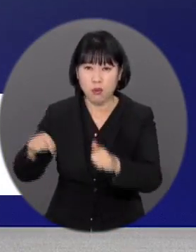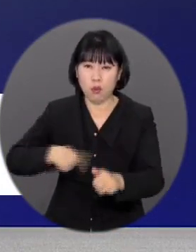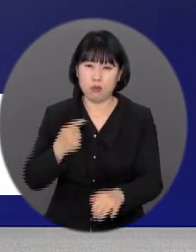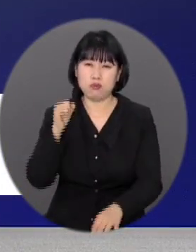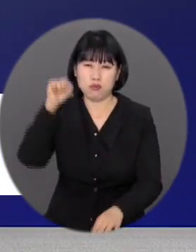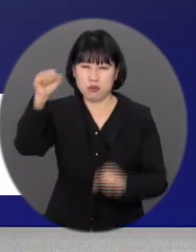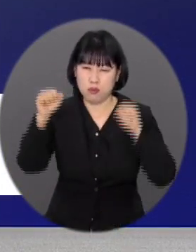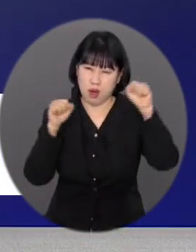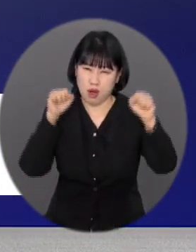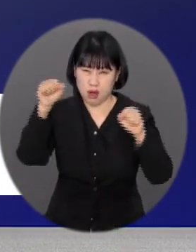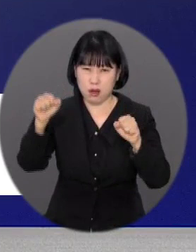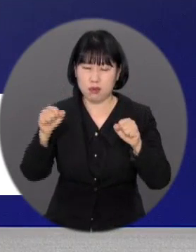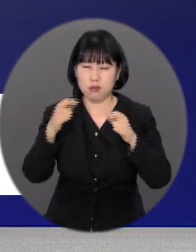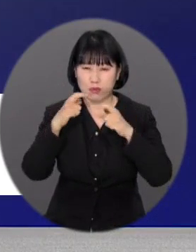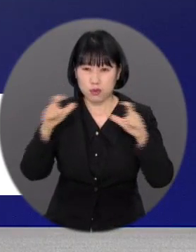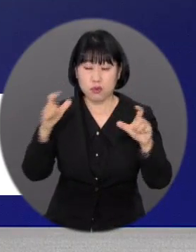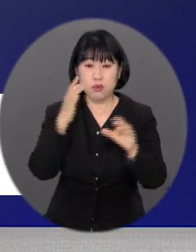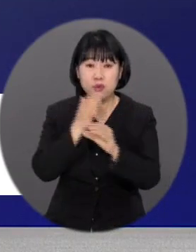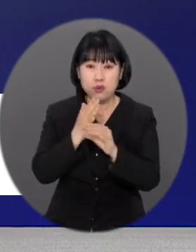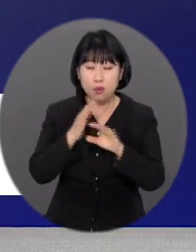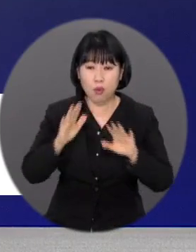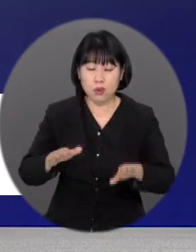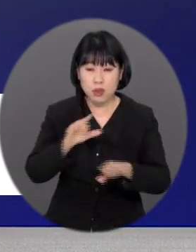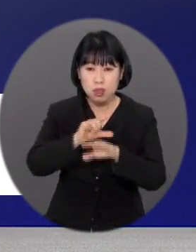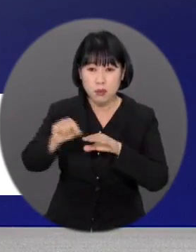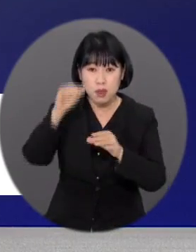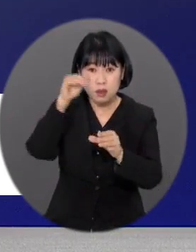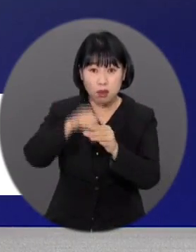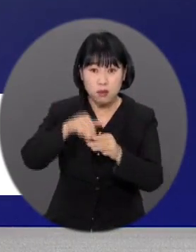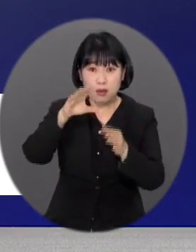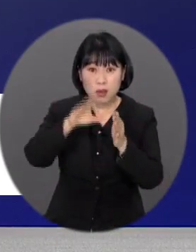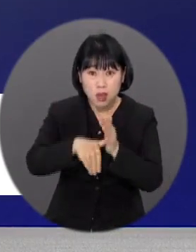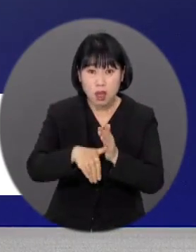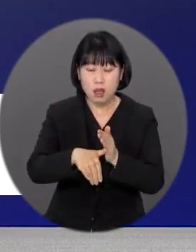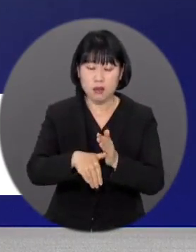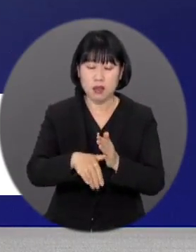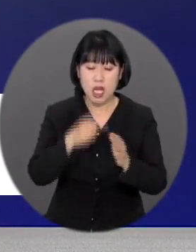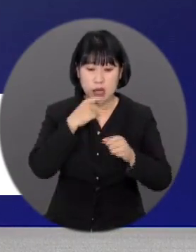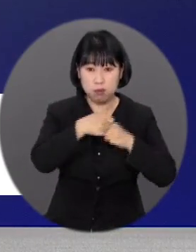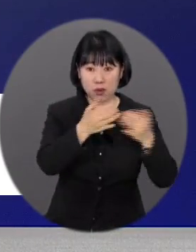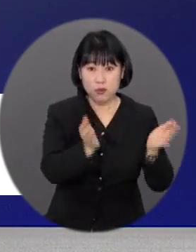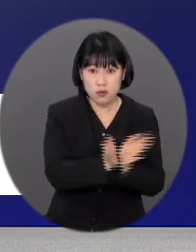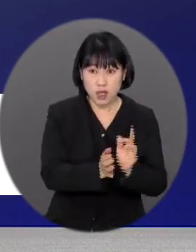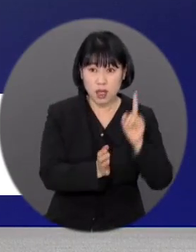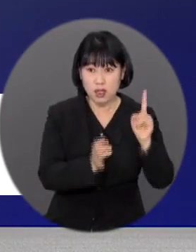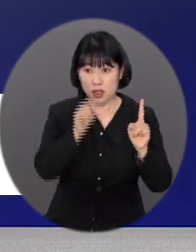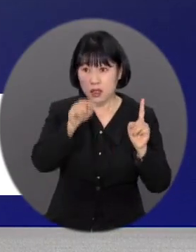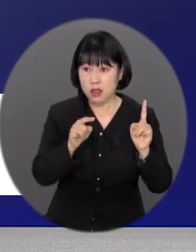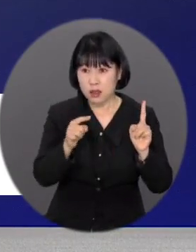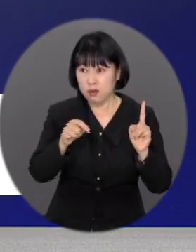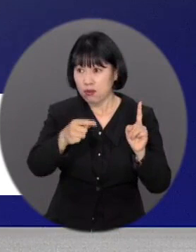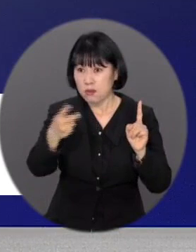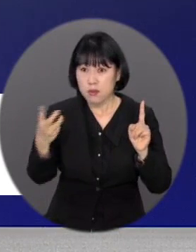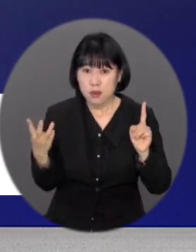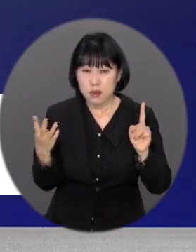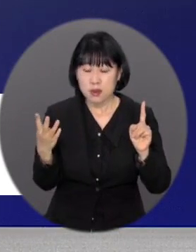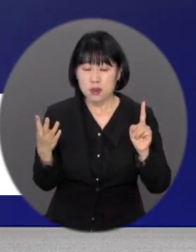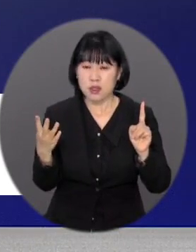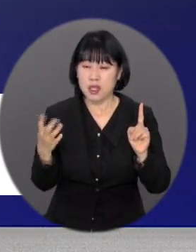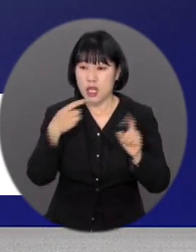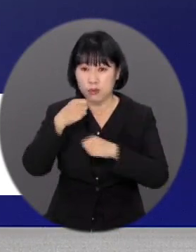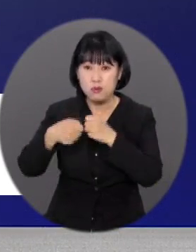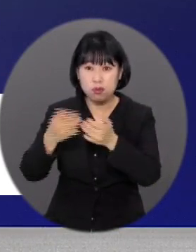출마를 선언하고 있습니다. 이번 지방선거에서도 예외 없이 민주당 대 비민주당의 대결이